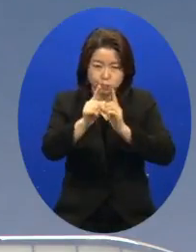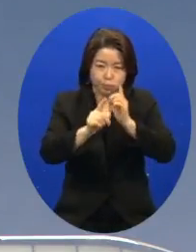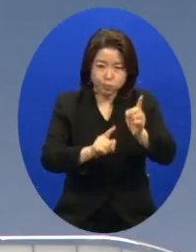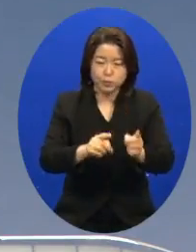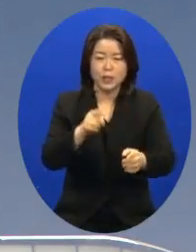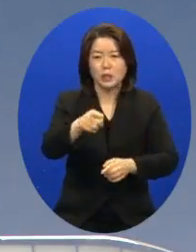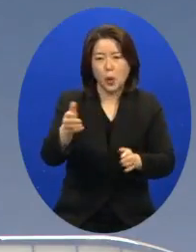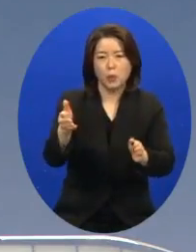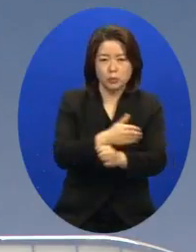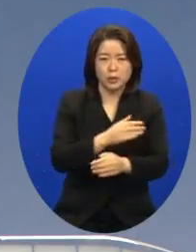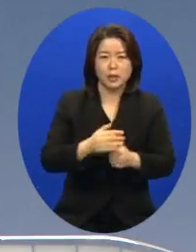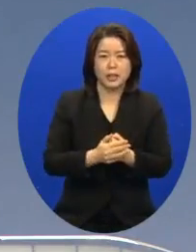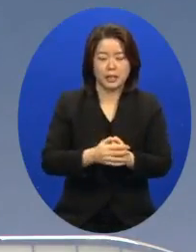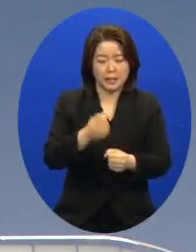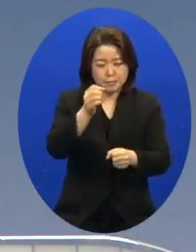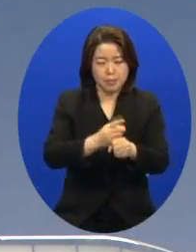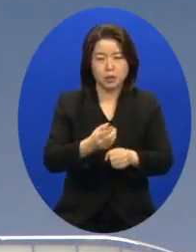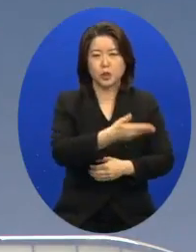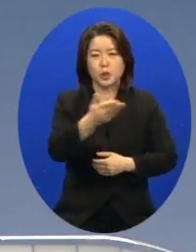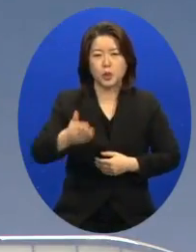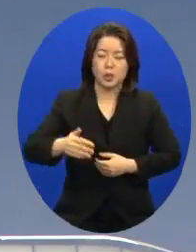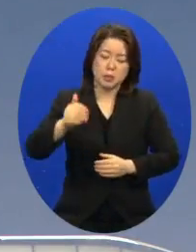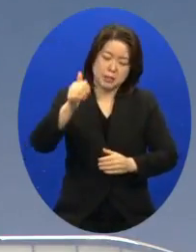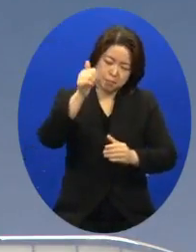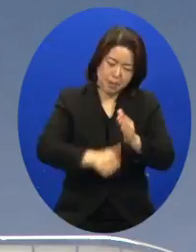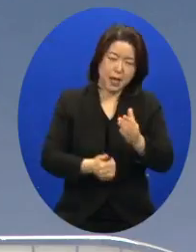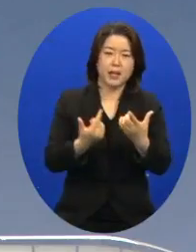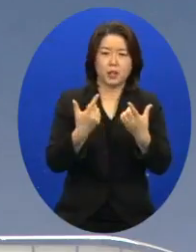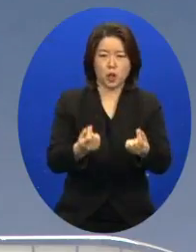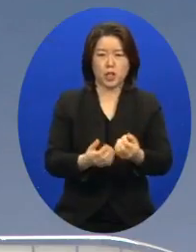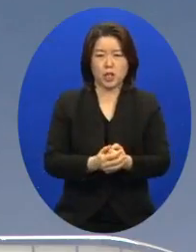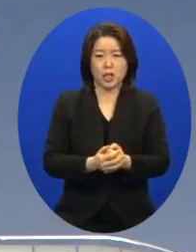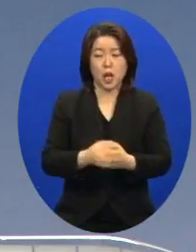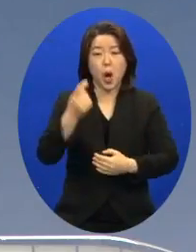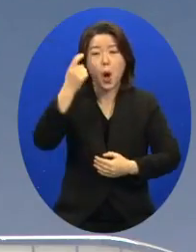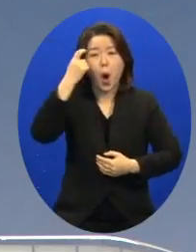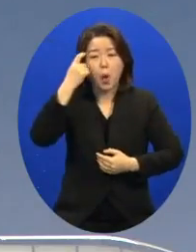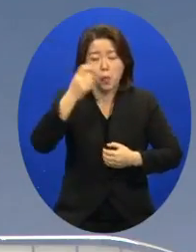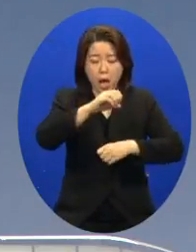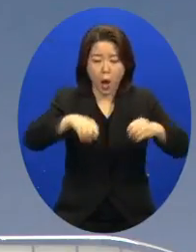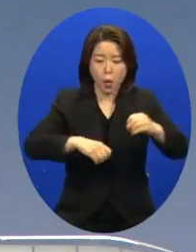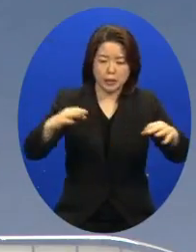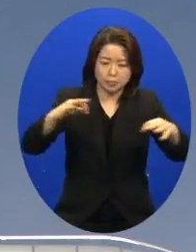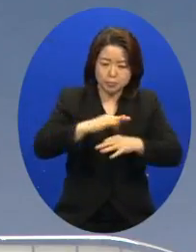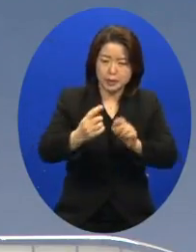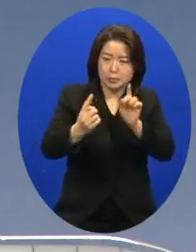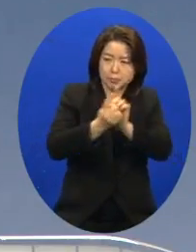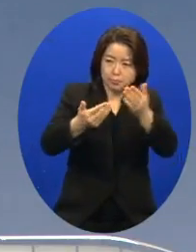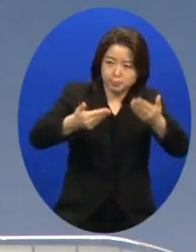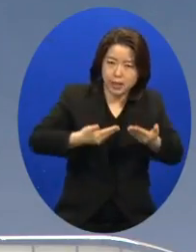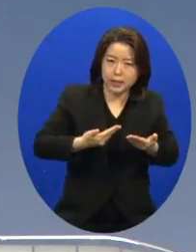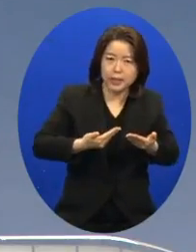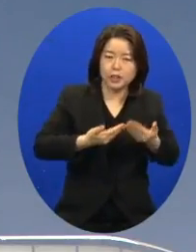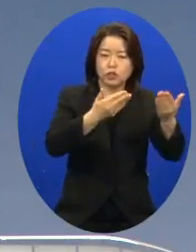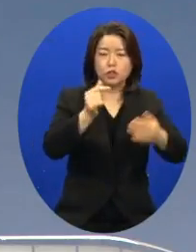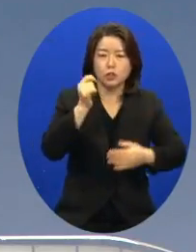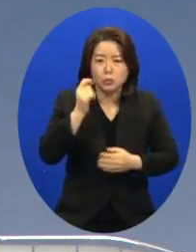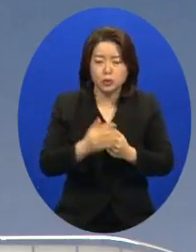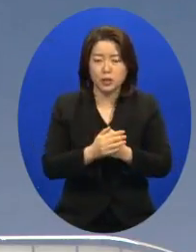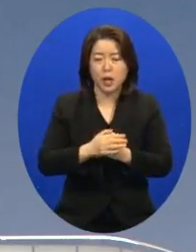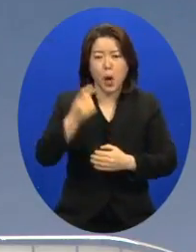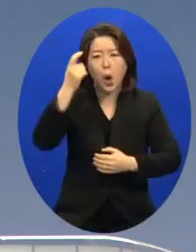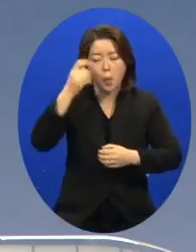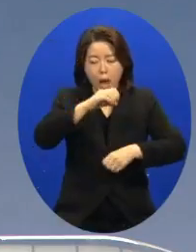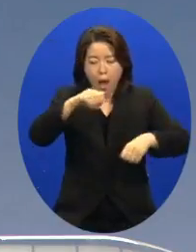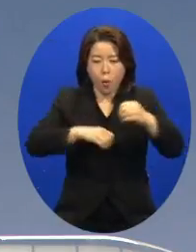벌써 여러분의 실패 를 뜻합니다 왜 차라리 불의를 당해 주지 못합니까 왜 차라리 속아 주지